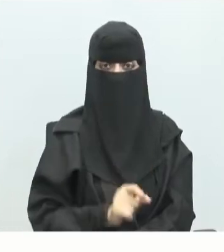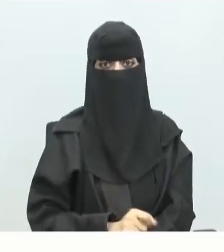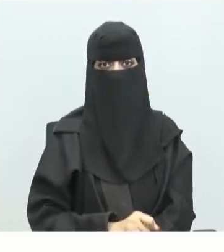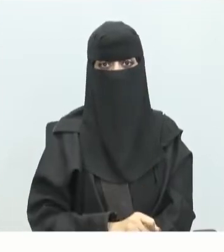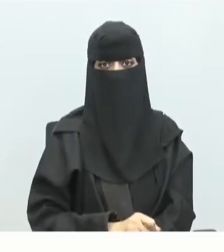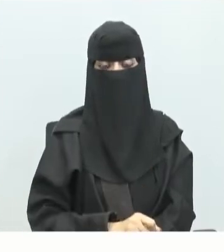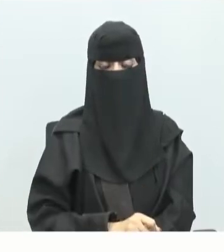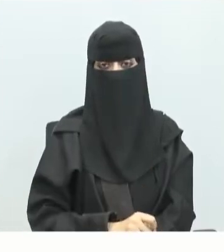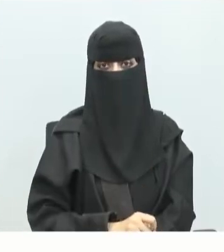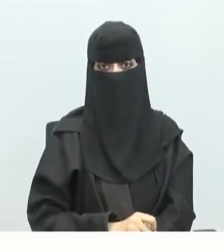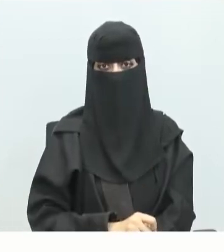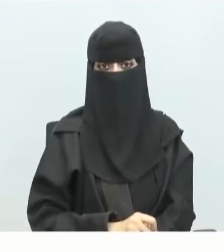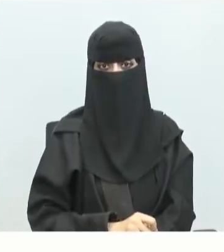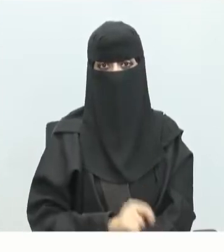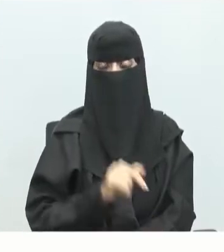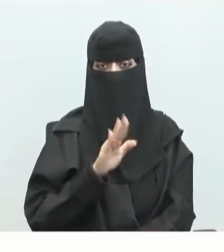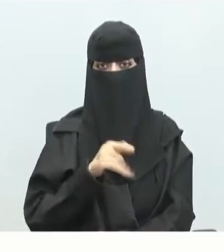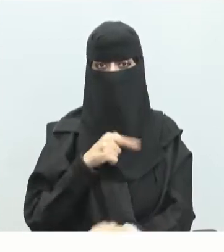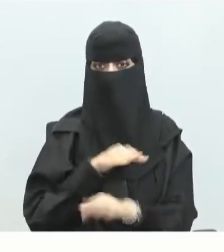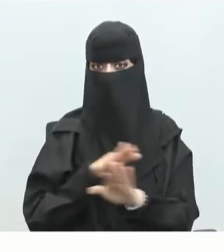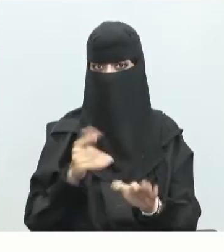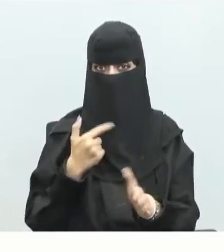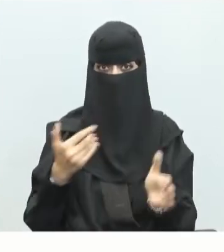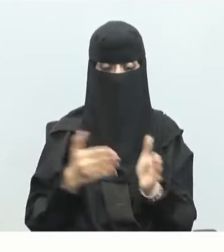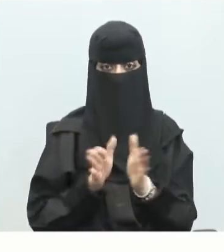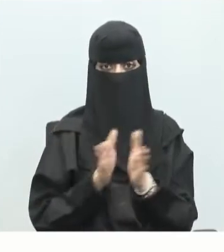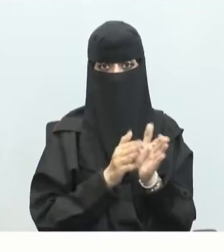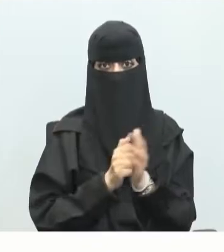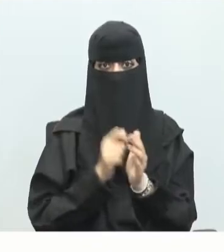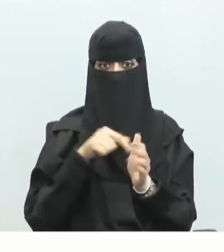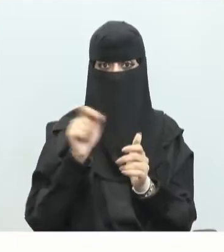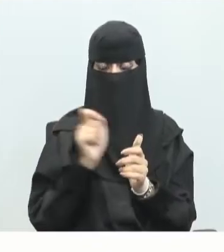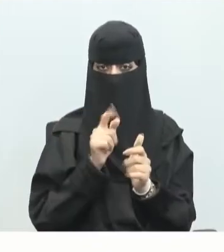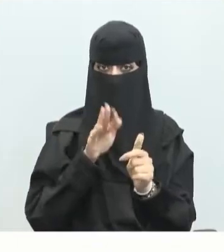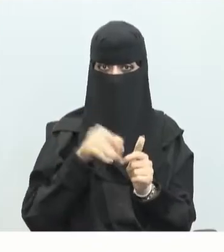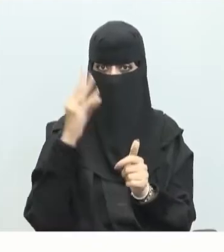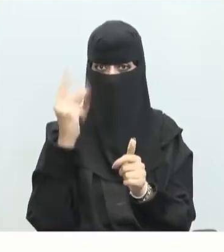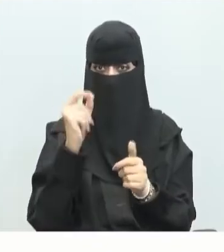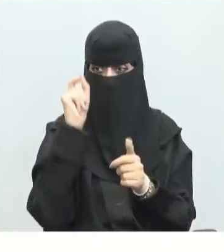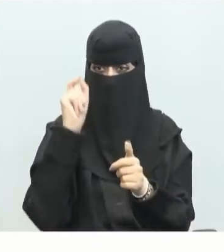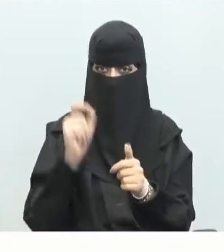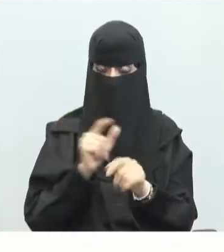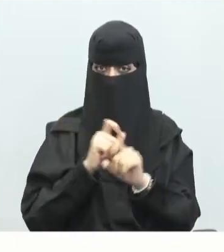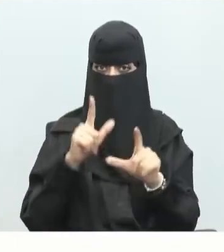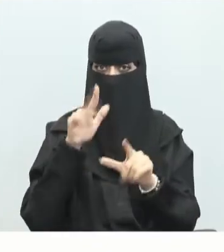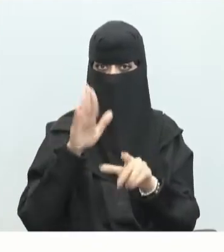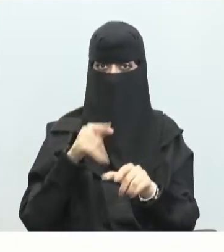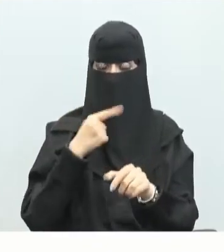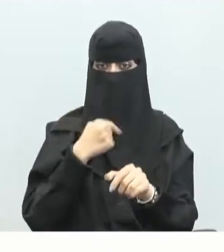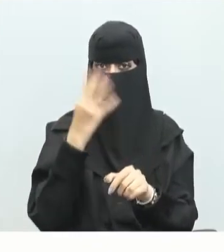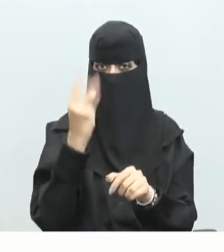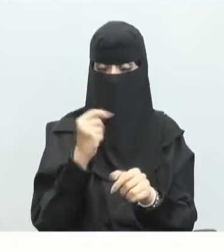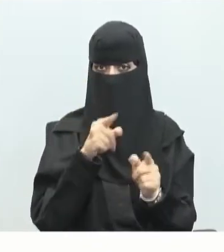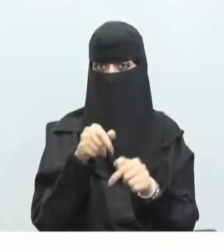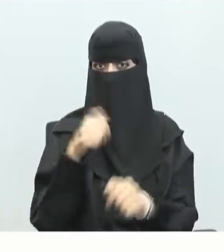واحد من اعلى الى اسفل اذا انتهينا مررت قلمي على العدد المنقط ولدي هذا العدد